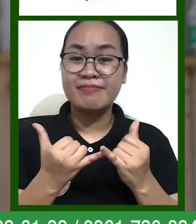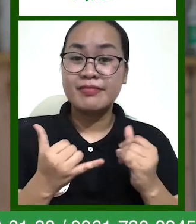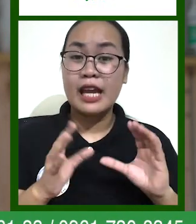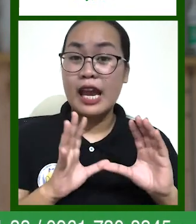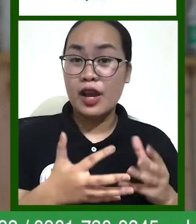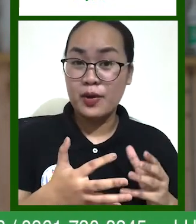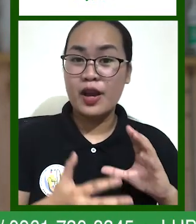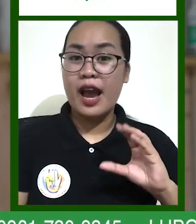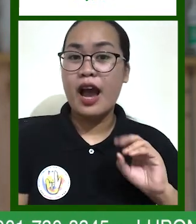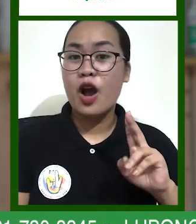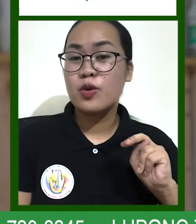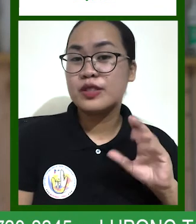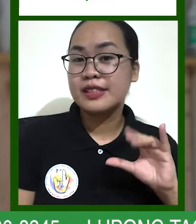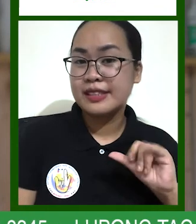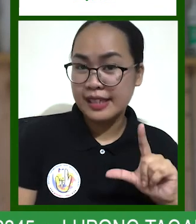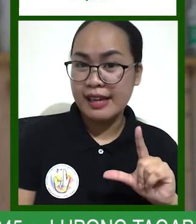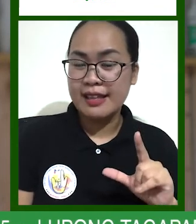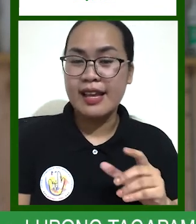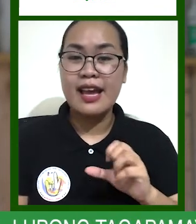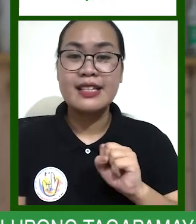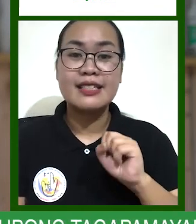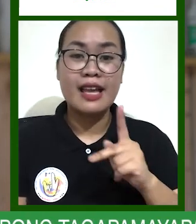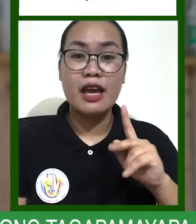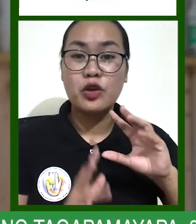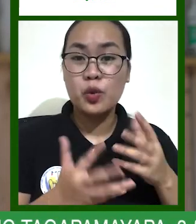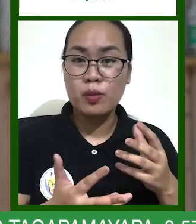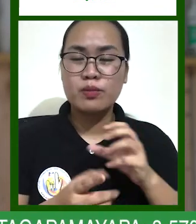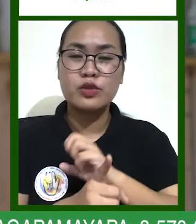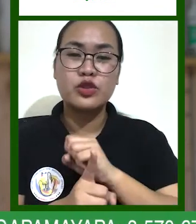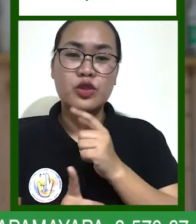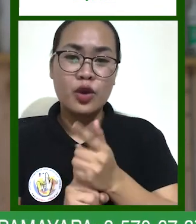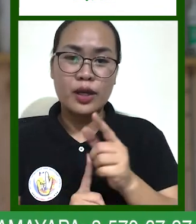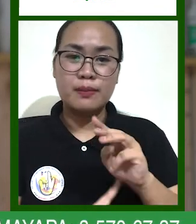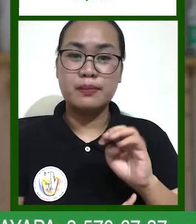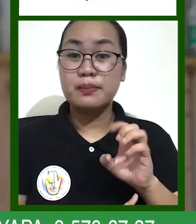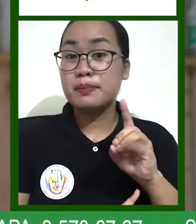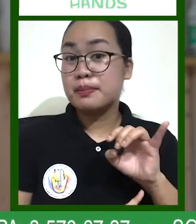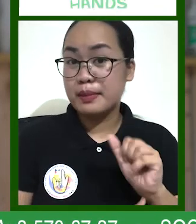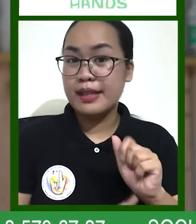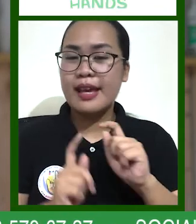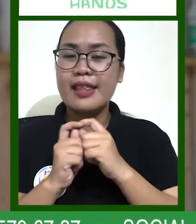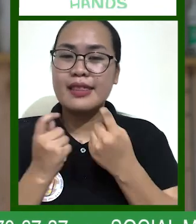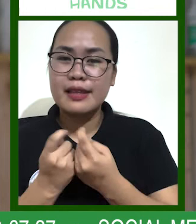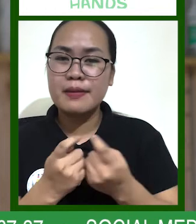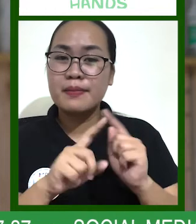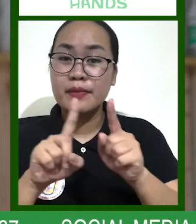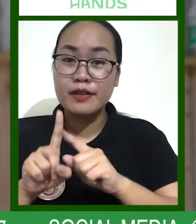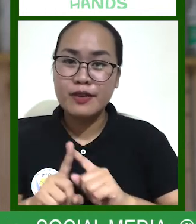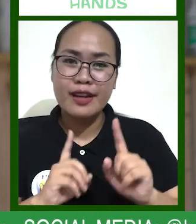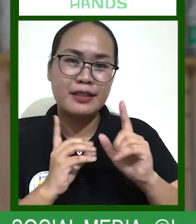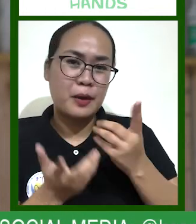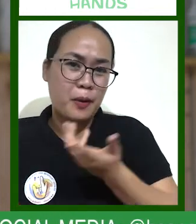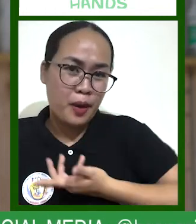the SK council, our social media team, sa ating mga collaborators, mga donors, no?